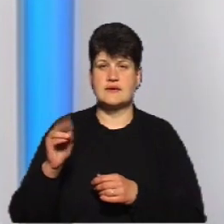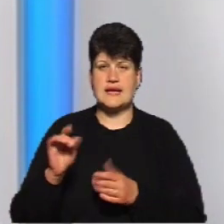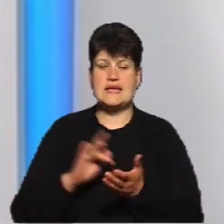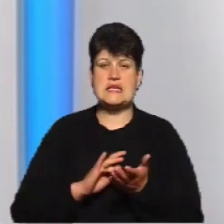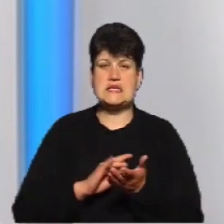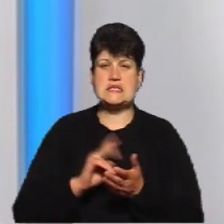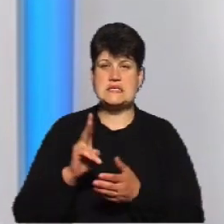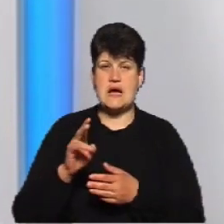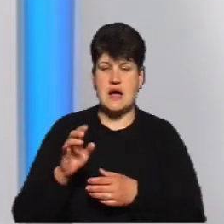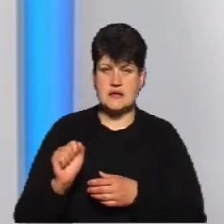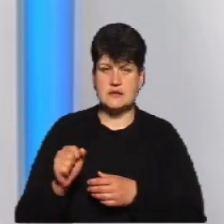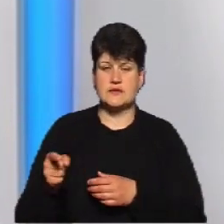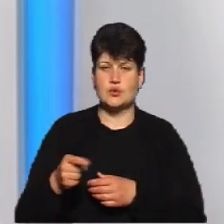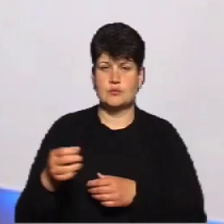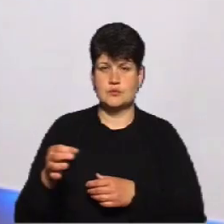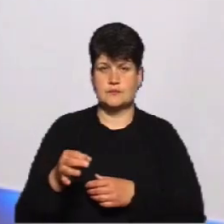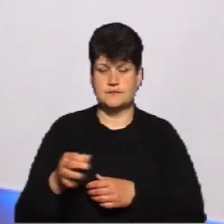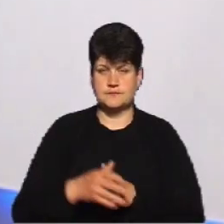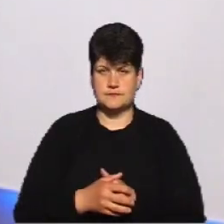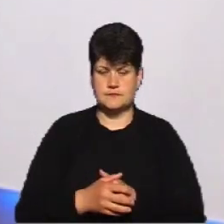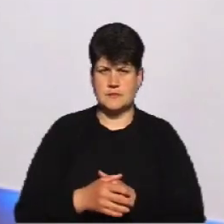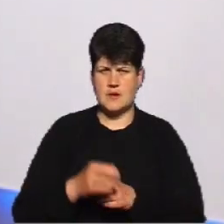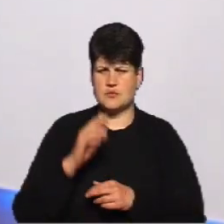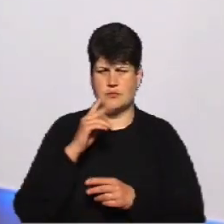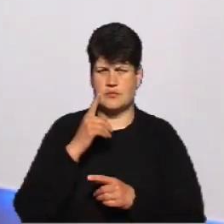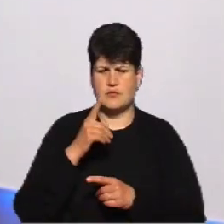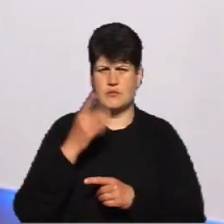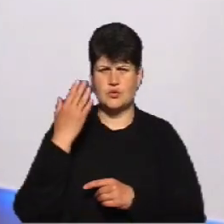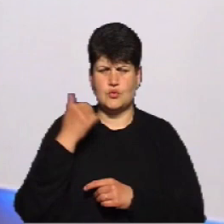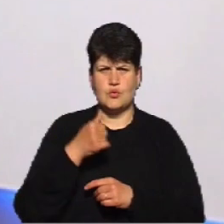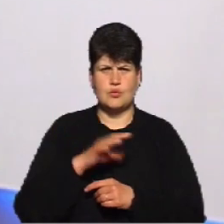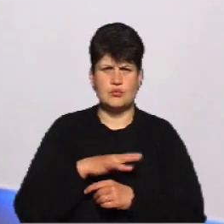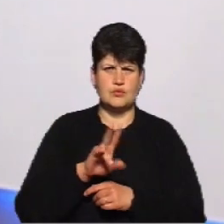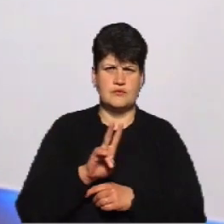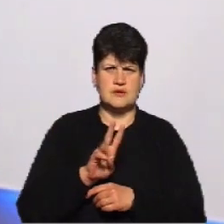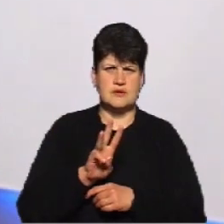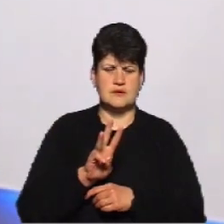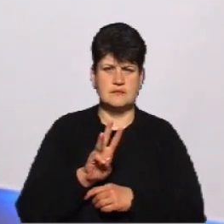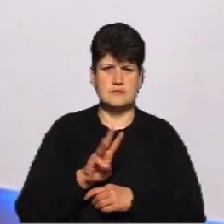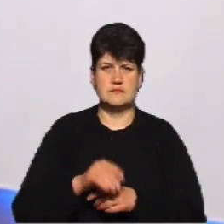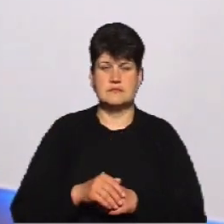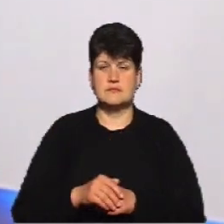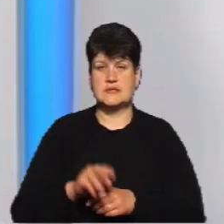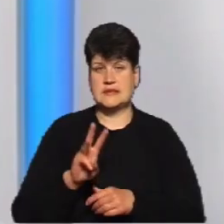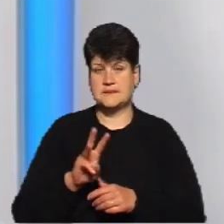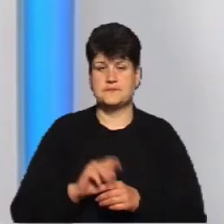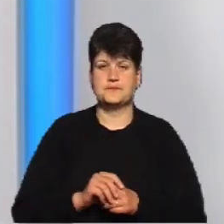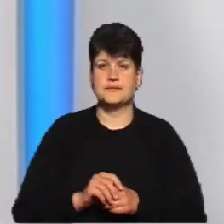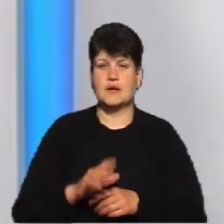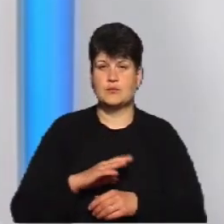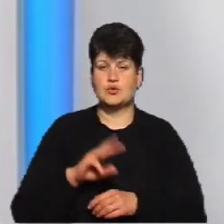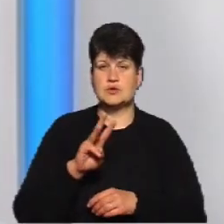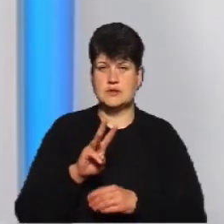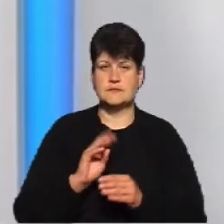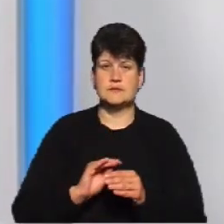на Тернопільському ставі. Якщо я не помиляюся, минулого року, здається, було чи 2, чи 3. Ну, не 4. Трошки більше стало. Стало більше на